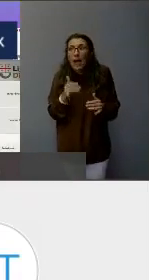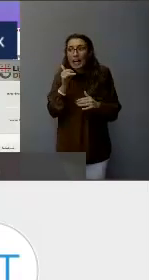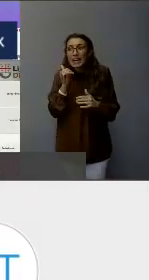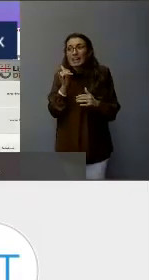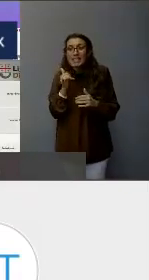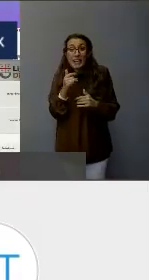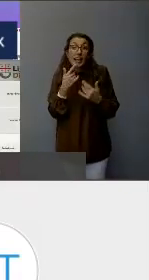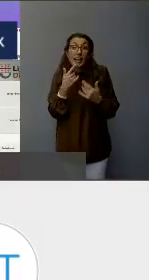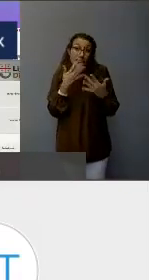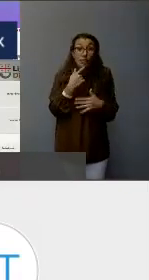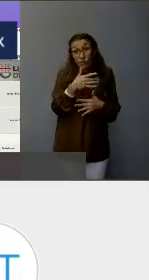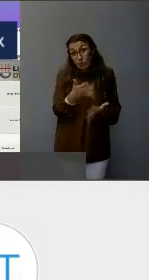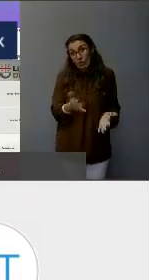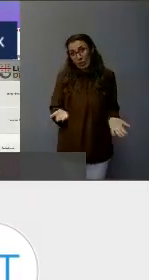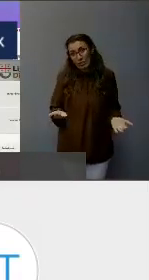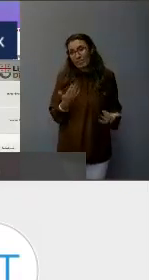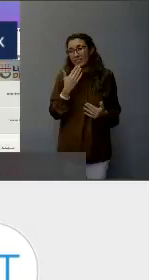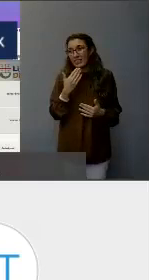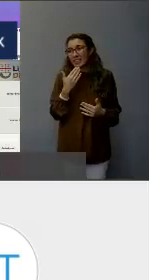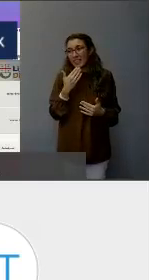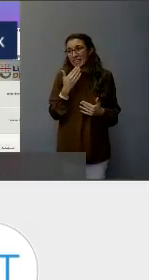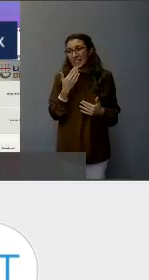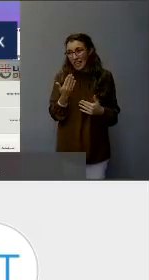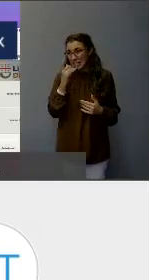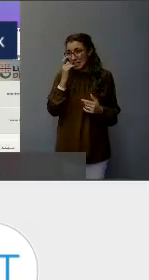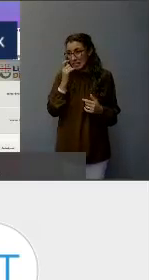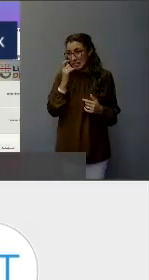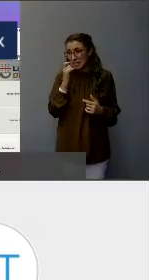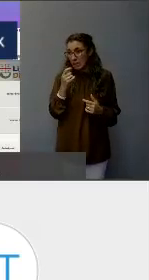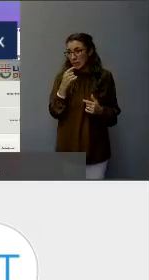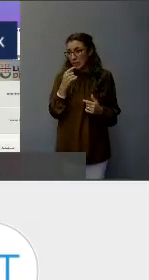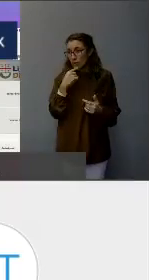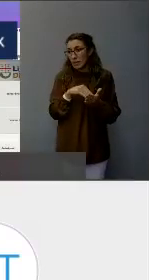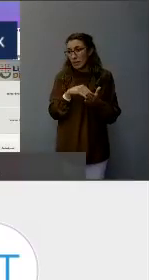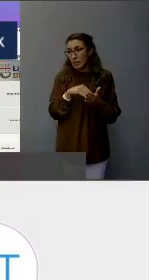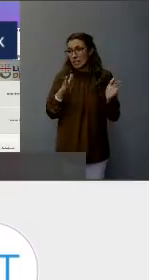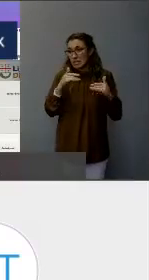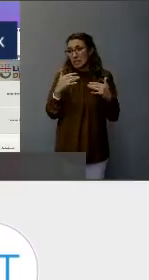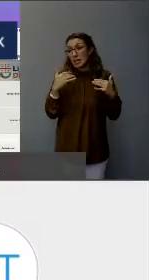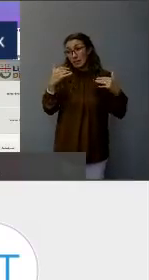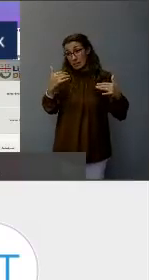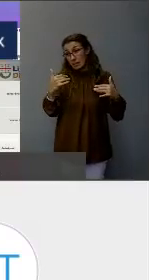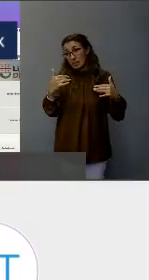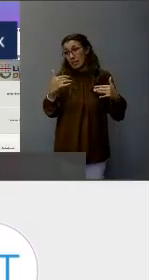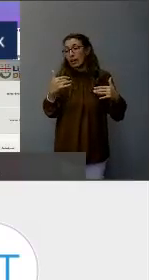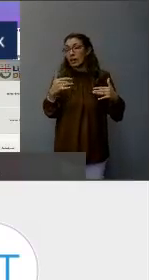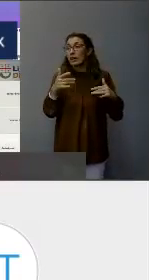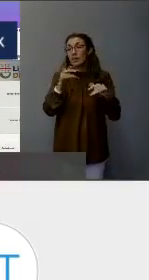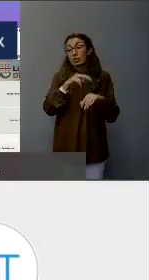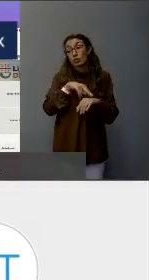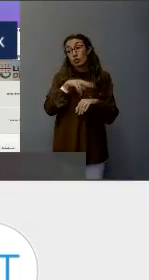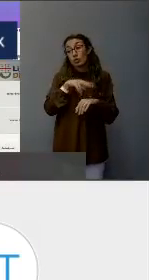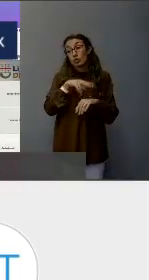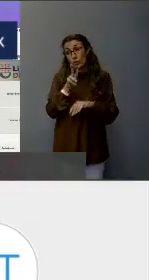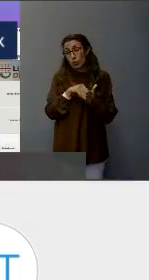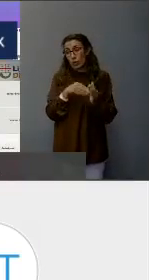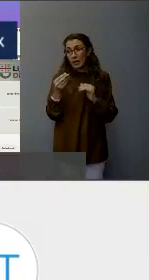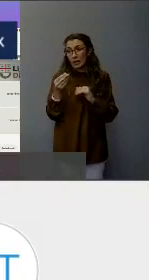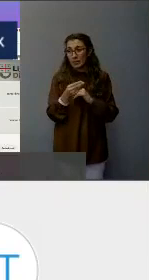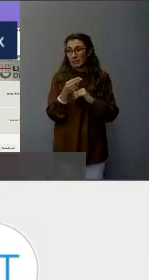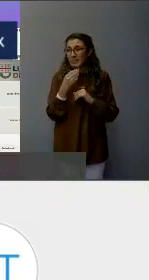prima da credere anche per rispetto di troppi 14 ha ringraziato il